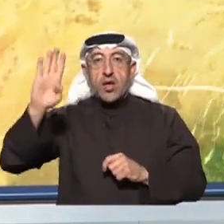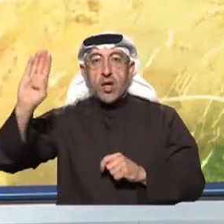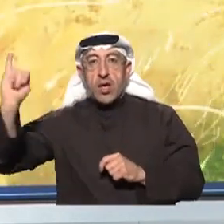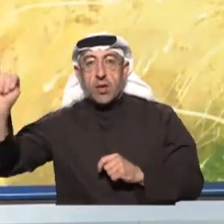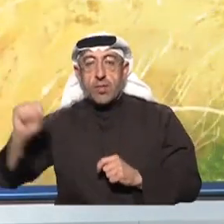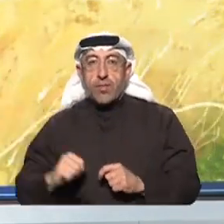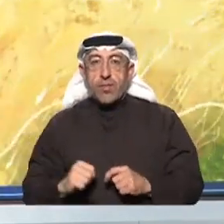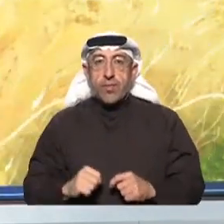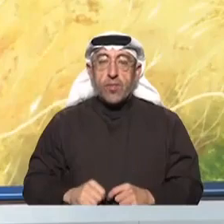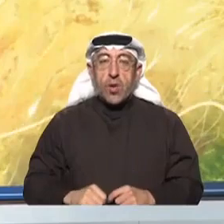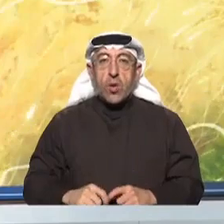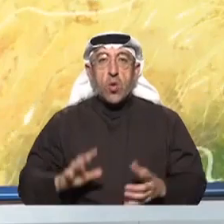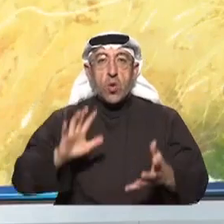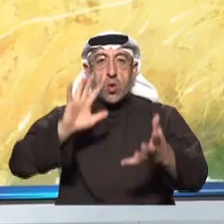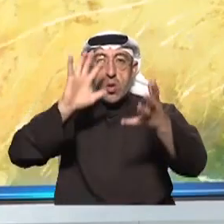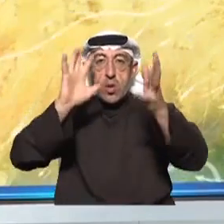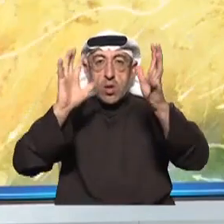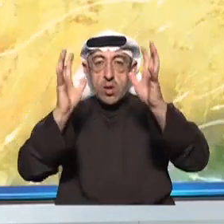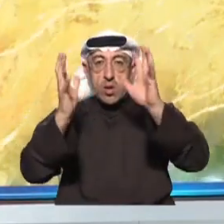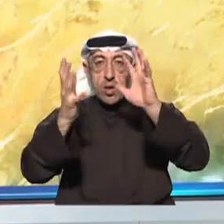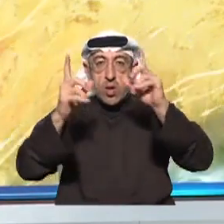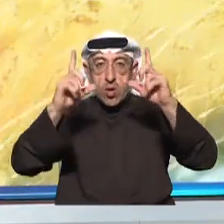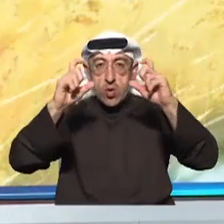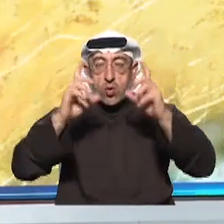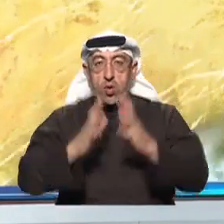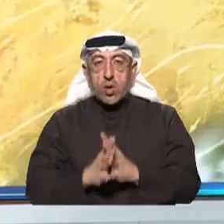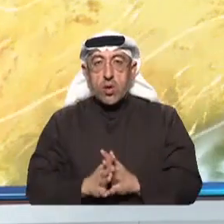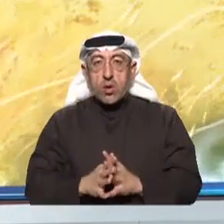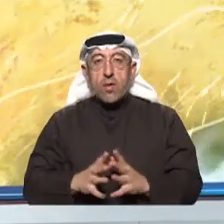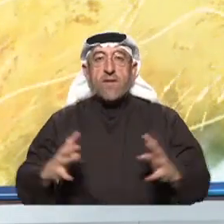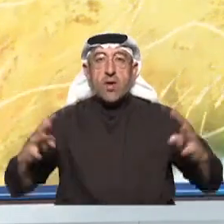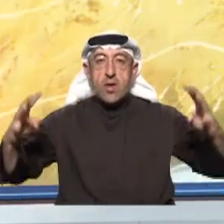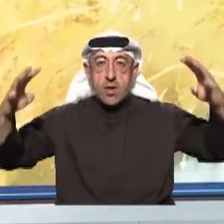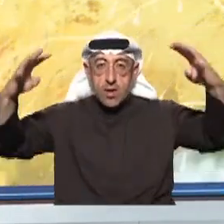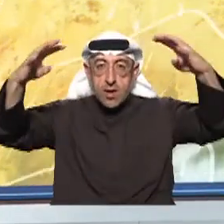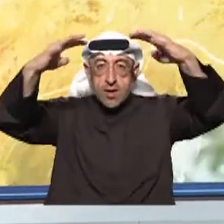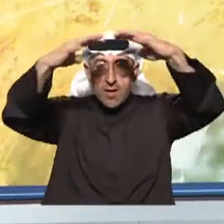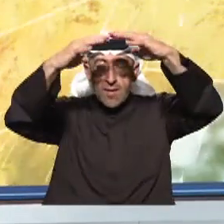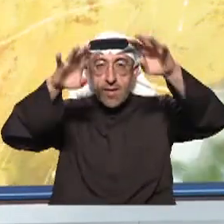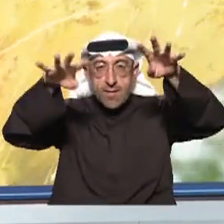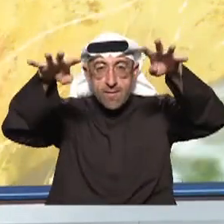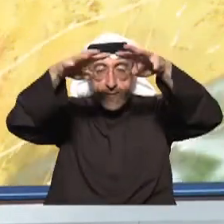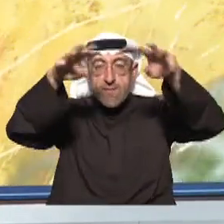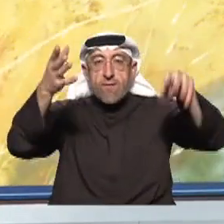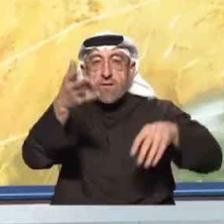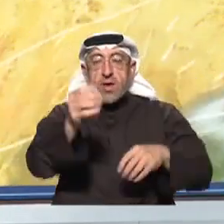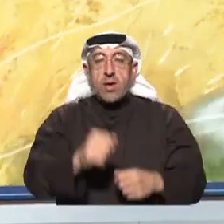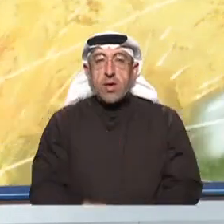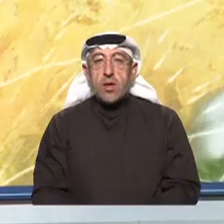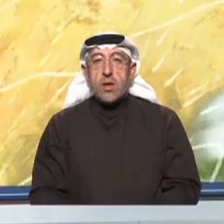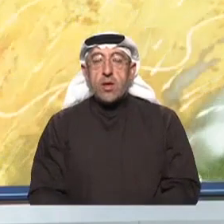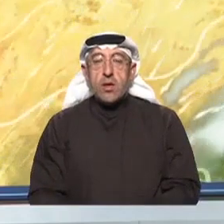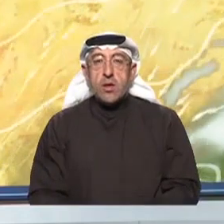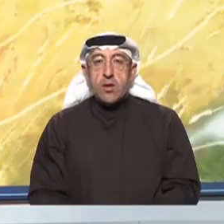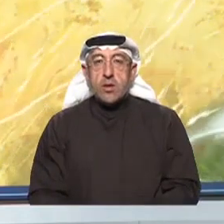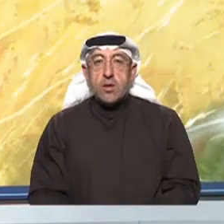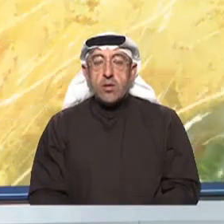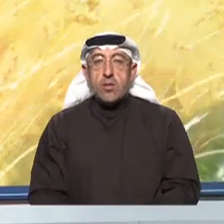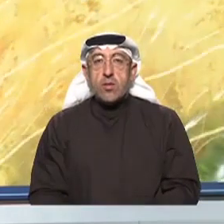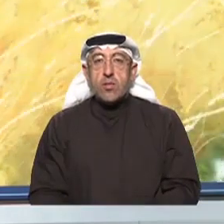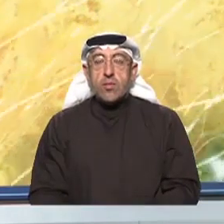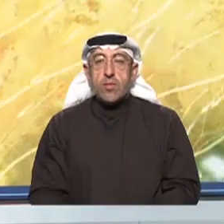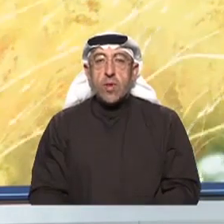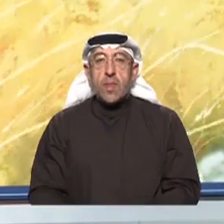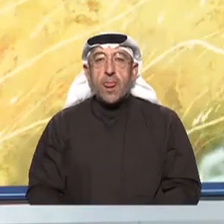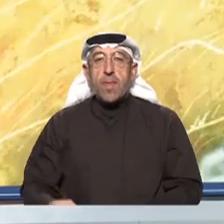الصناعية في 24 ساعة السابقة توضح لنا عبور بعض السحب على سماء دولة الكويت، وأيضا لازلنا تحت تأثير مرتفع